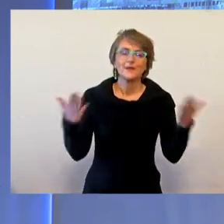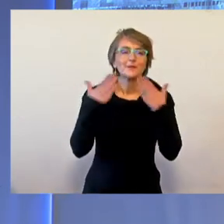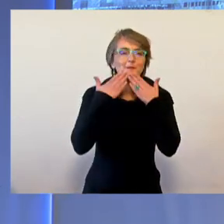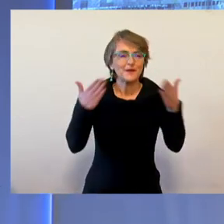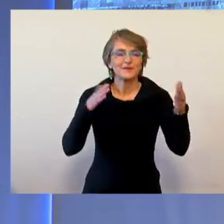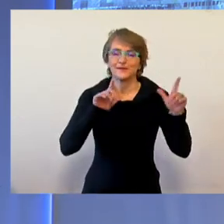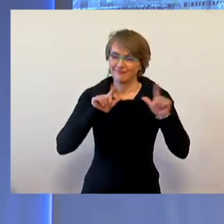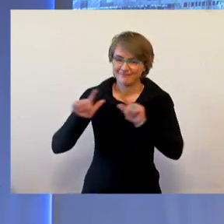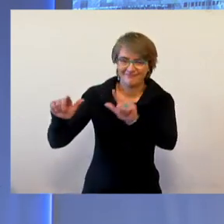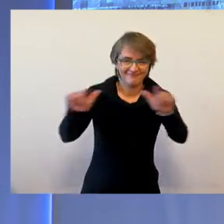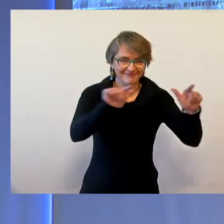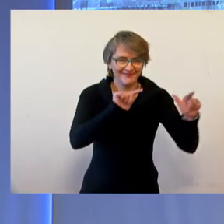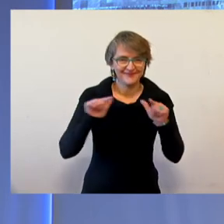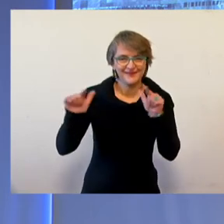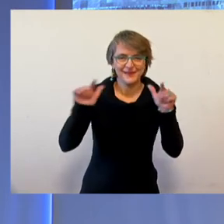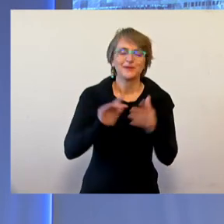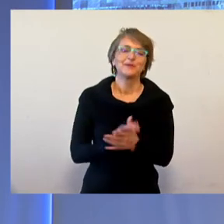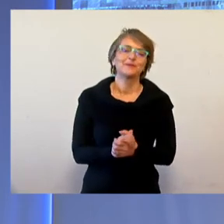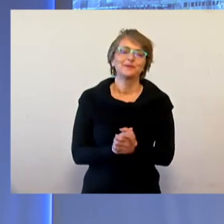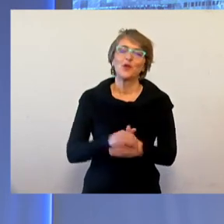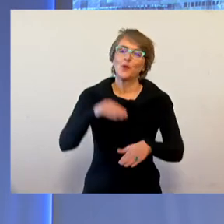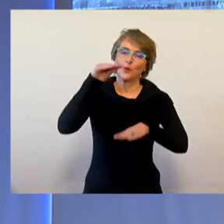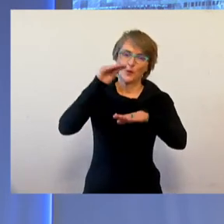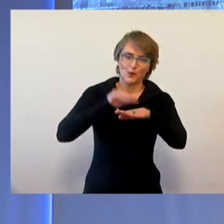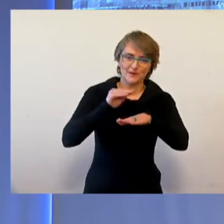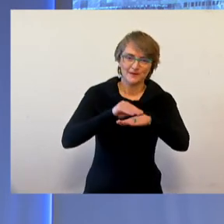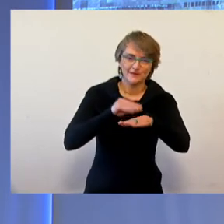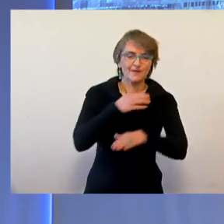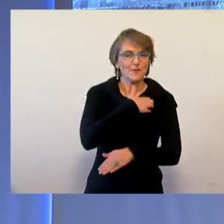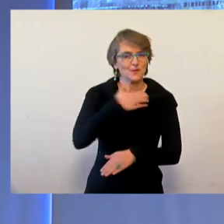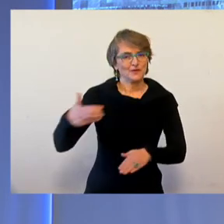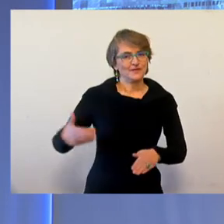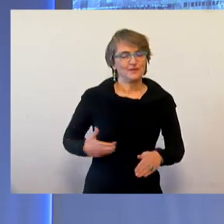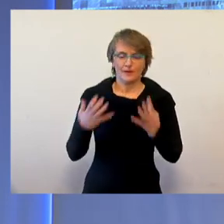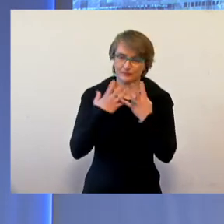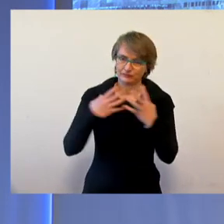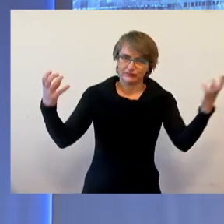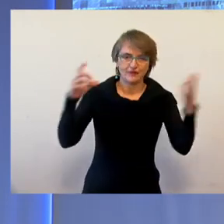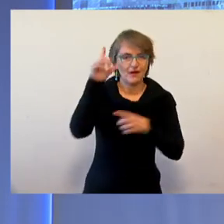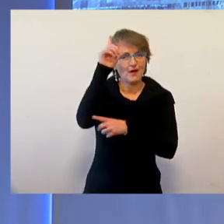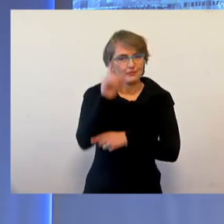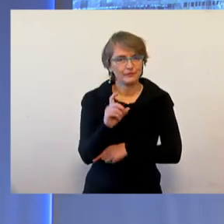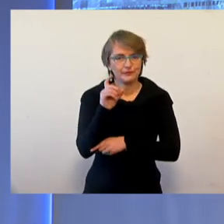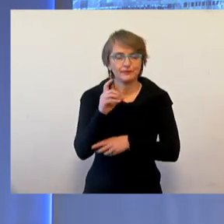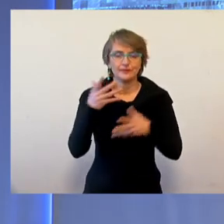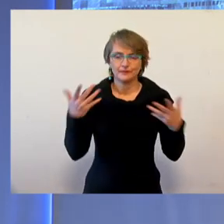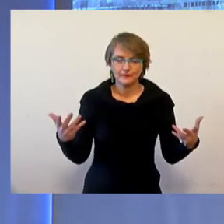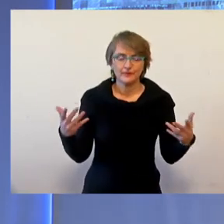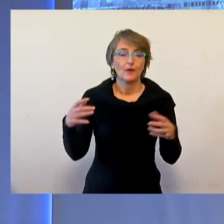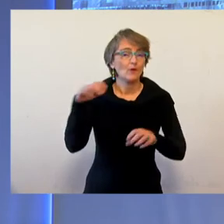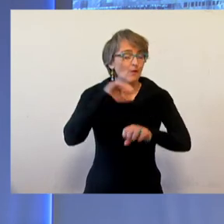présence, nous ouvrons ce conseil municipal dans une formation,